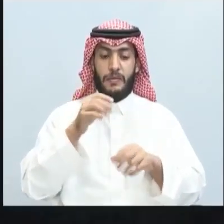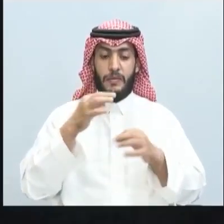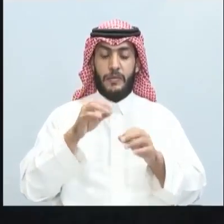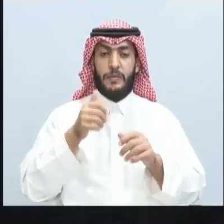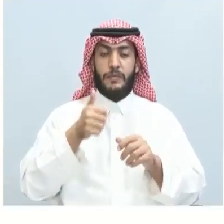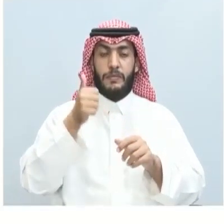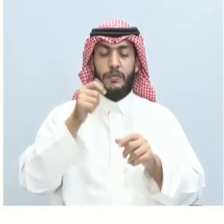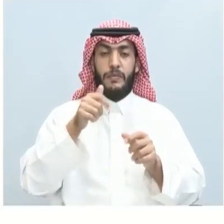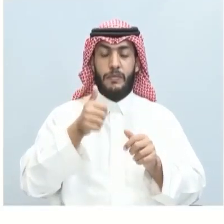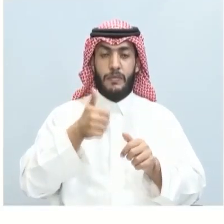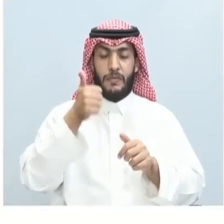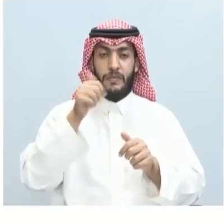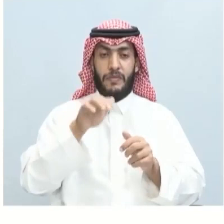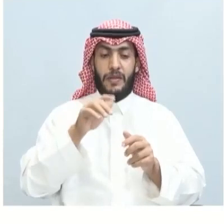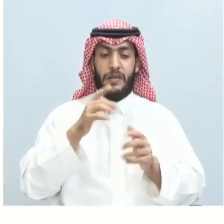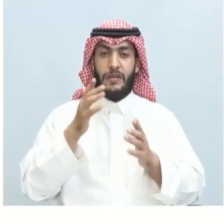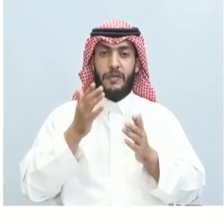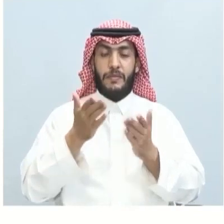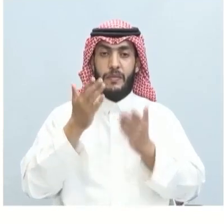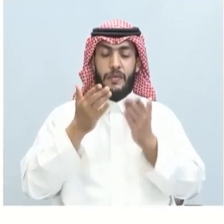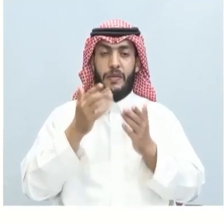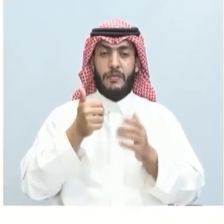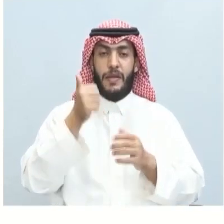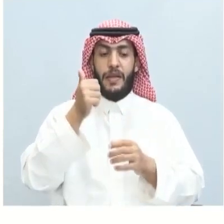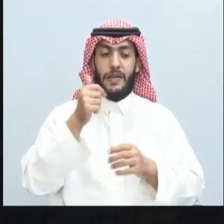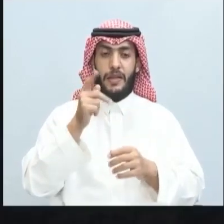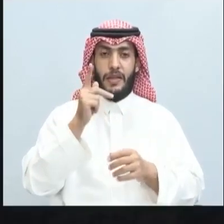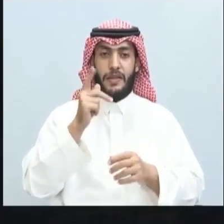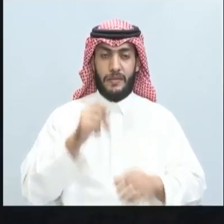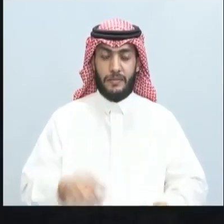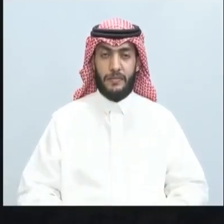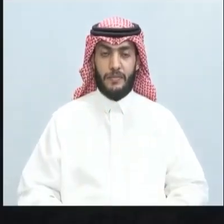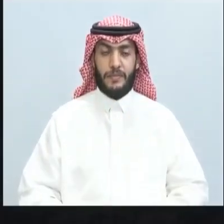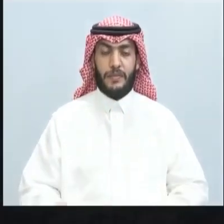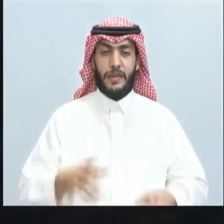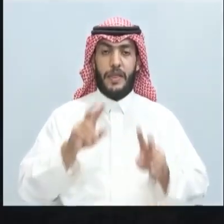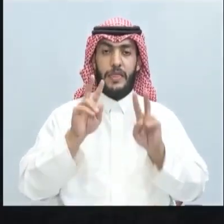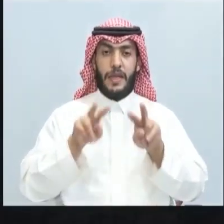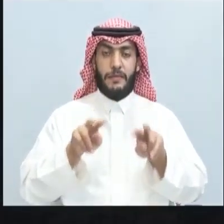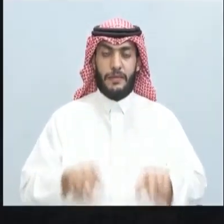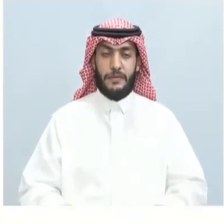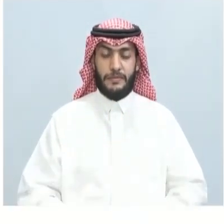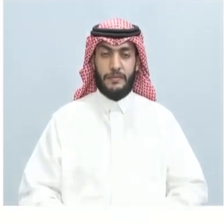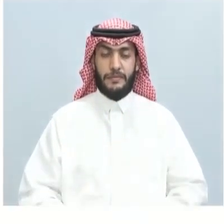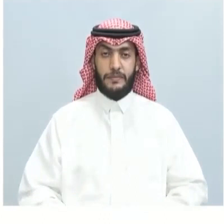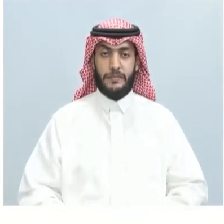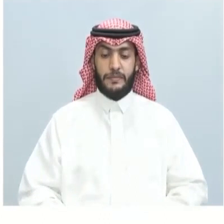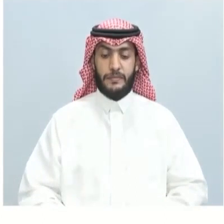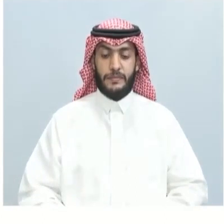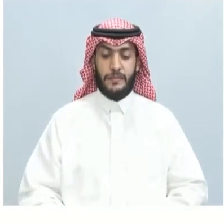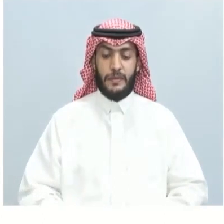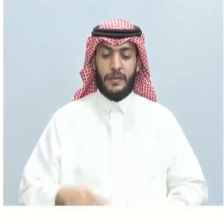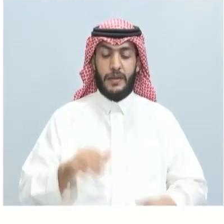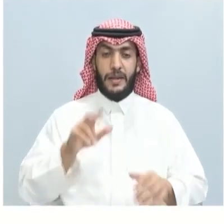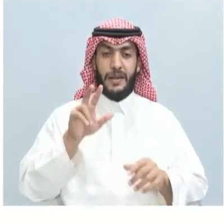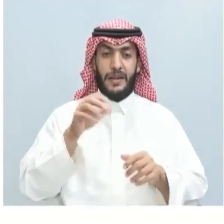الوحيد الذي يؤثر في قيمه ثابت الاتزان اذا تتغير قيمه ثابت الاتزان العوامل